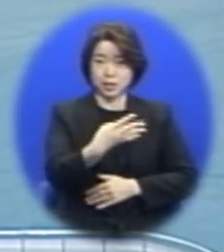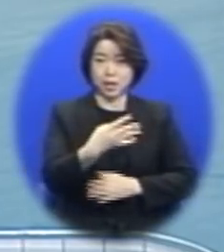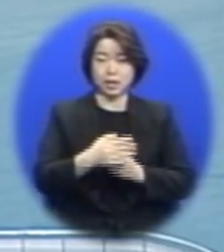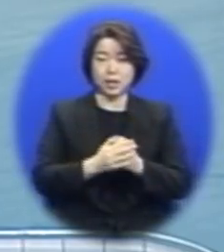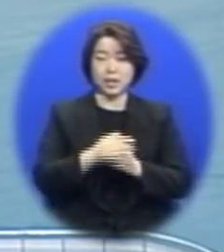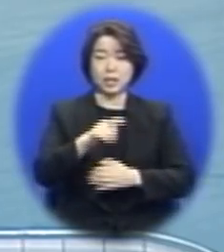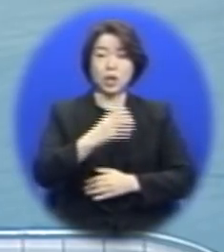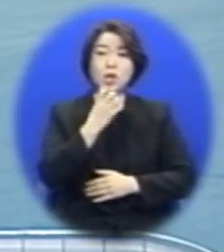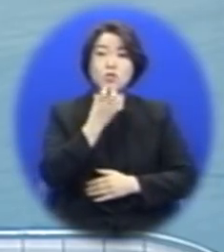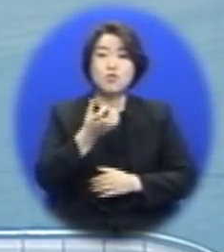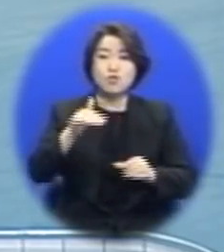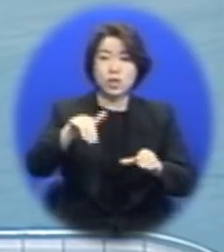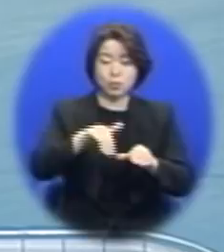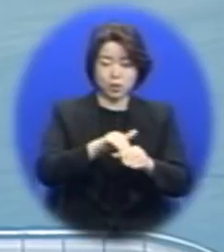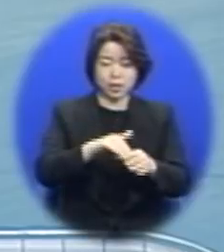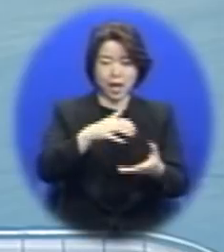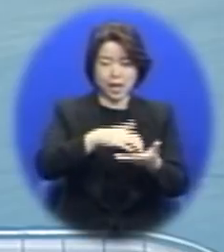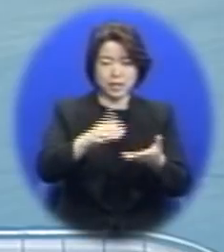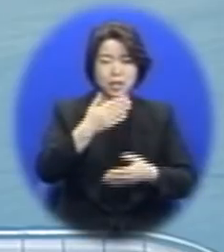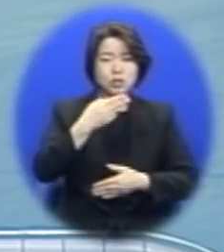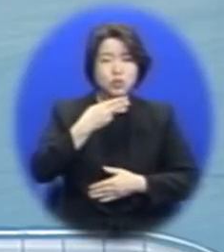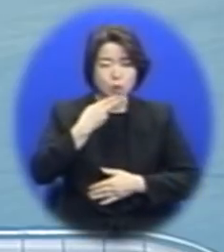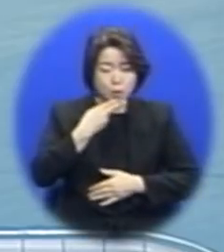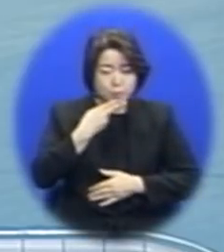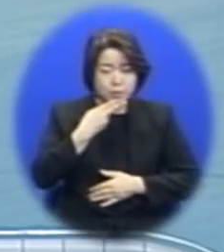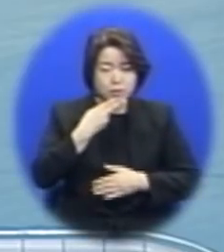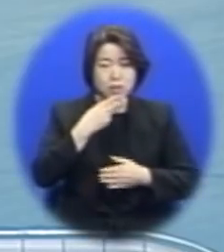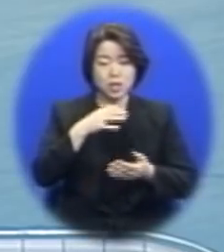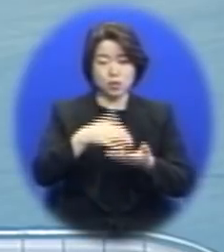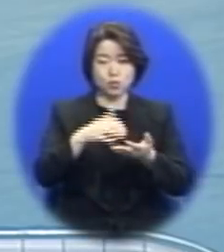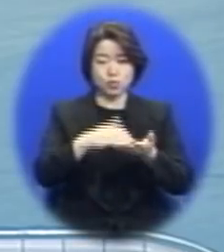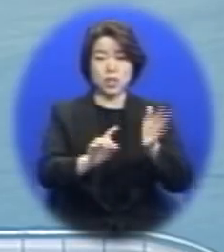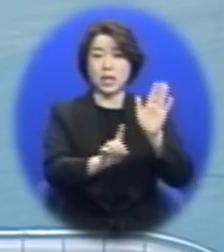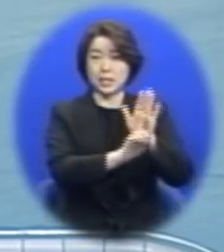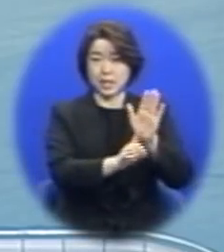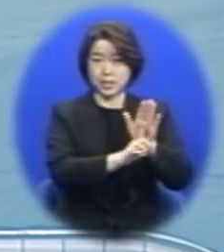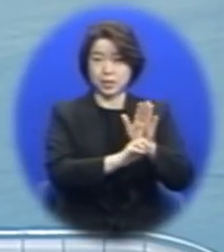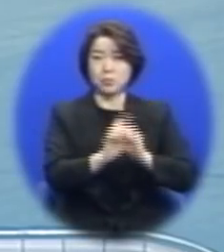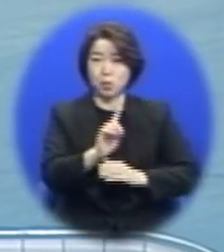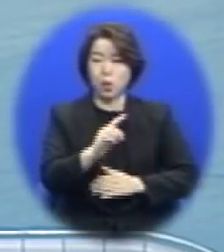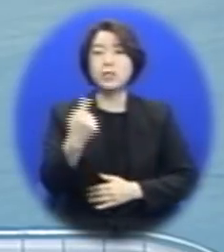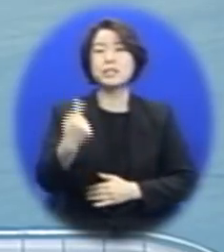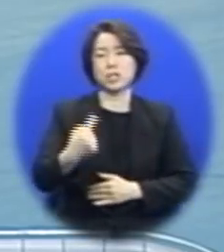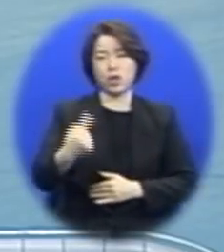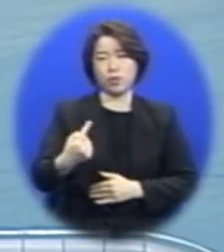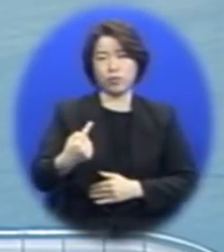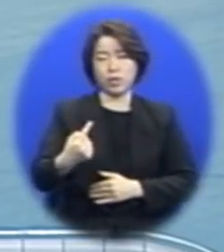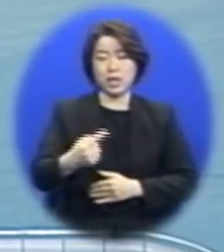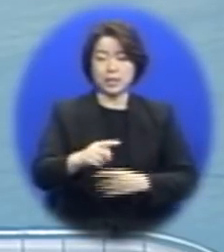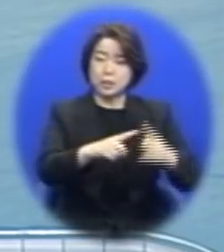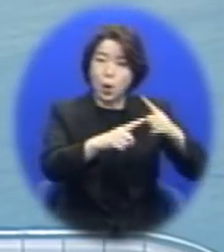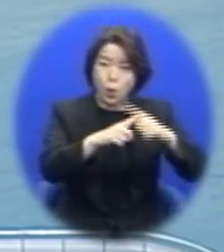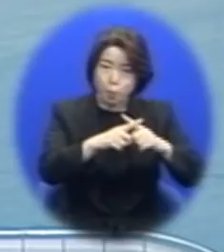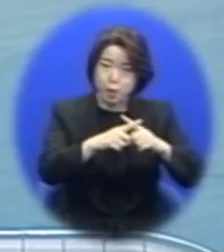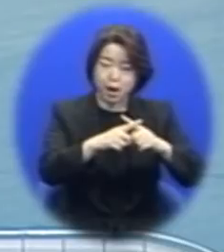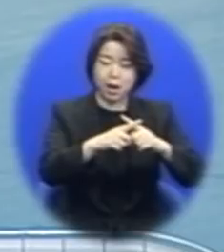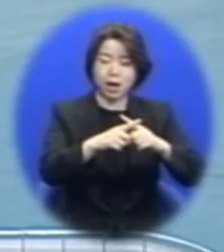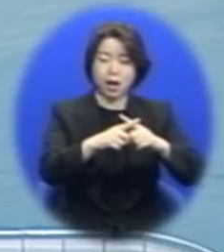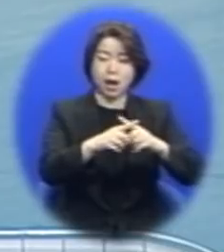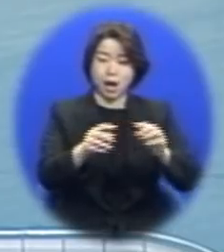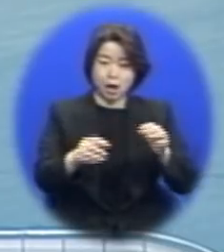유대 문화에서는 셀 수 없는 숫자를 상징하는 천을 곱해서 14만 4천 명이 된